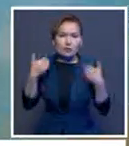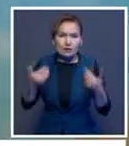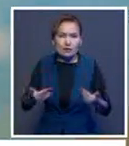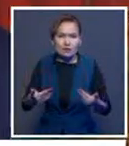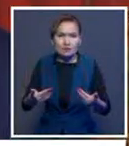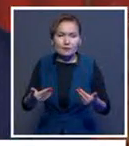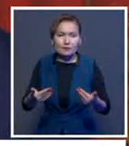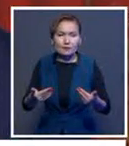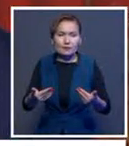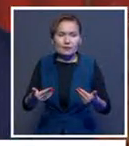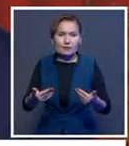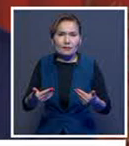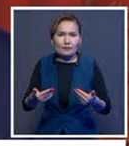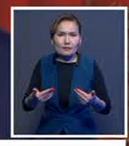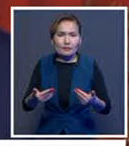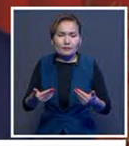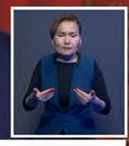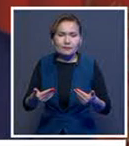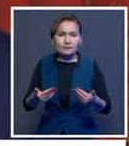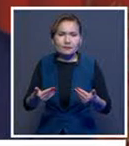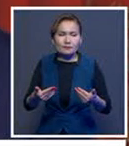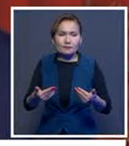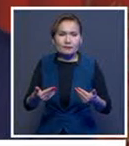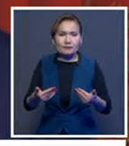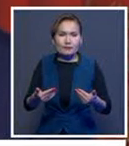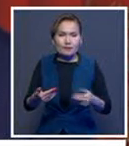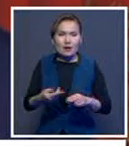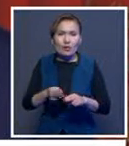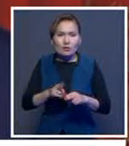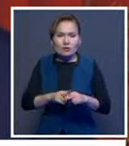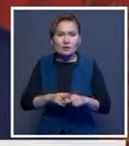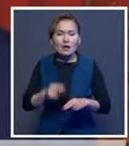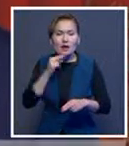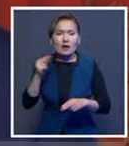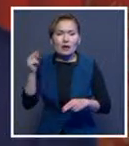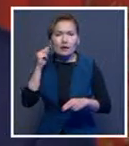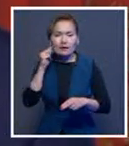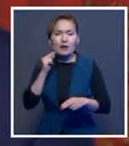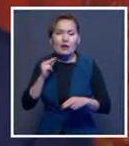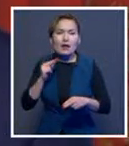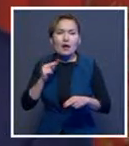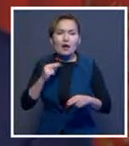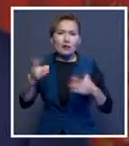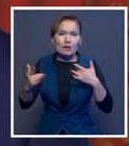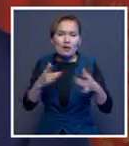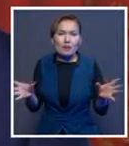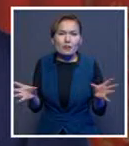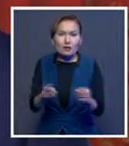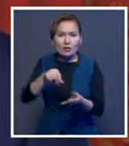шынына келгенде бірін жасырып, бірін асырып айтатындай өнерпаздар емес бүгінгі кеште өнер көрсеткелі отырған.